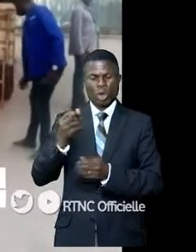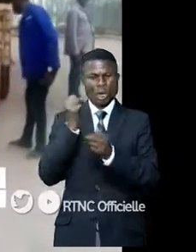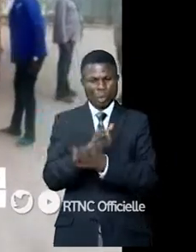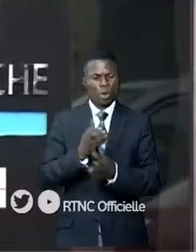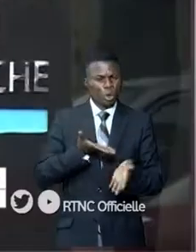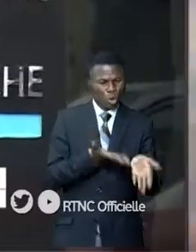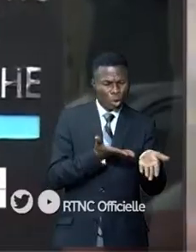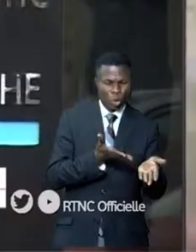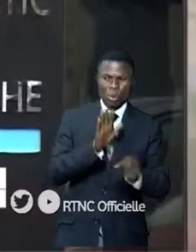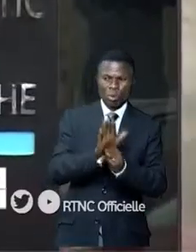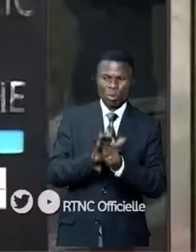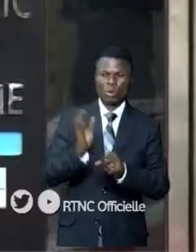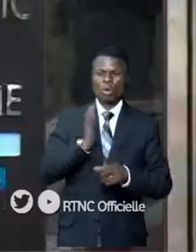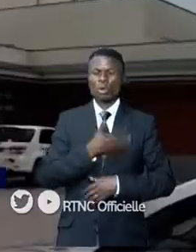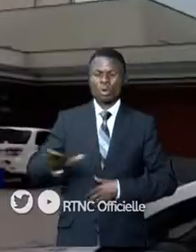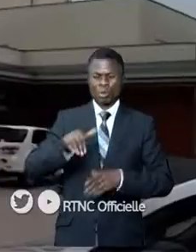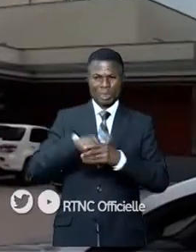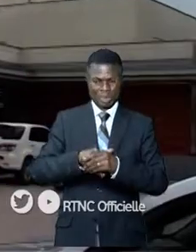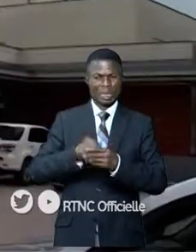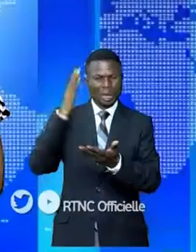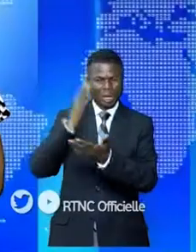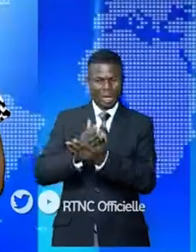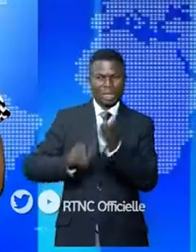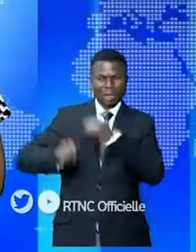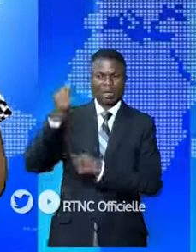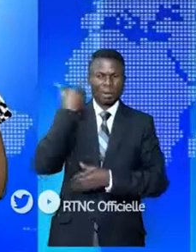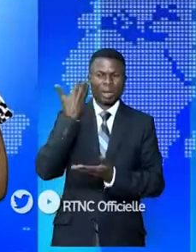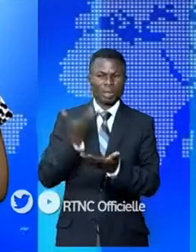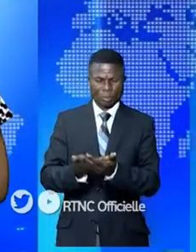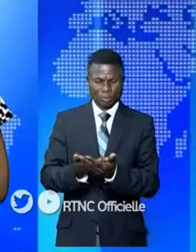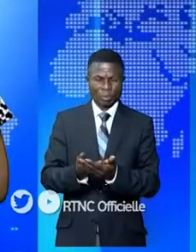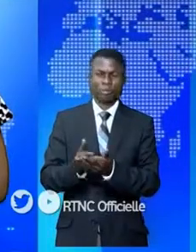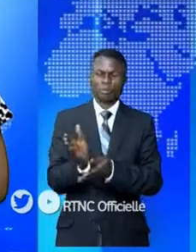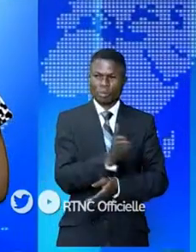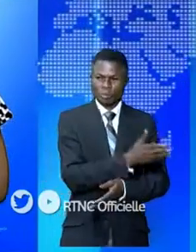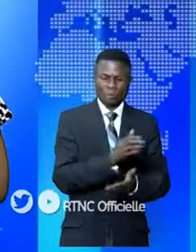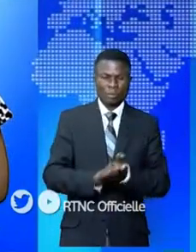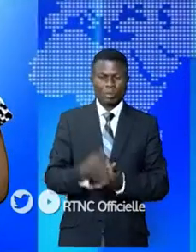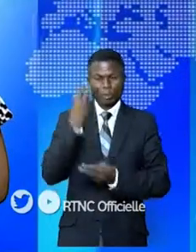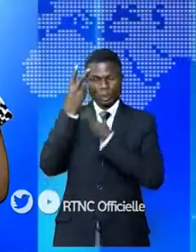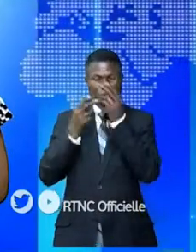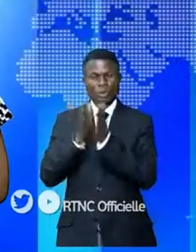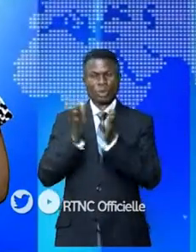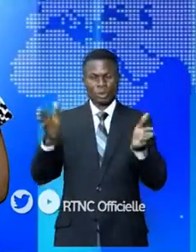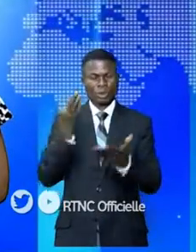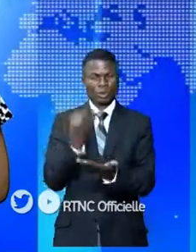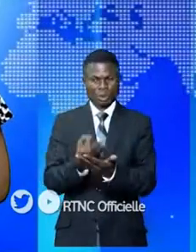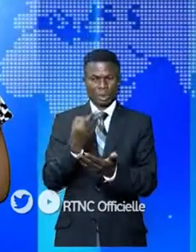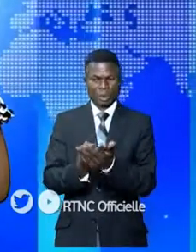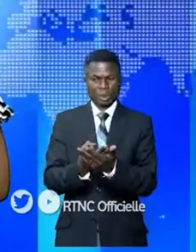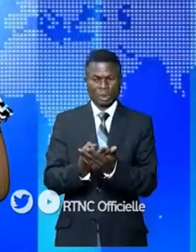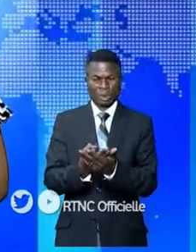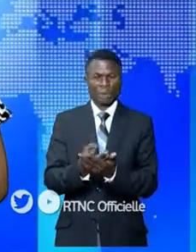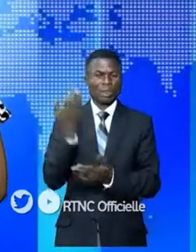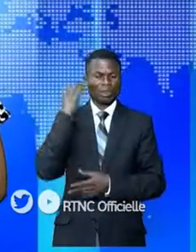va accompagner la RDC dans cette riposte. Autre actualité, l'inspection générale des finances que dirige